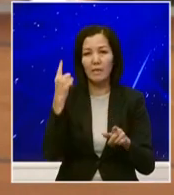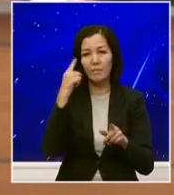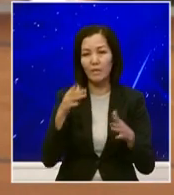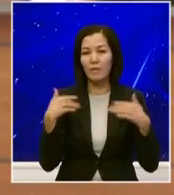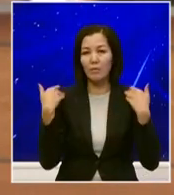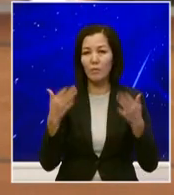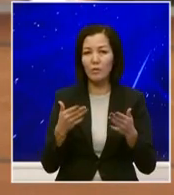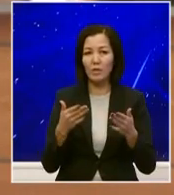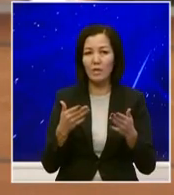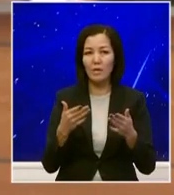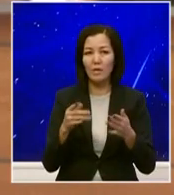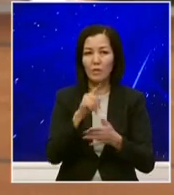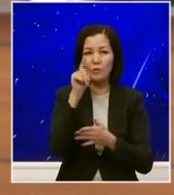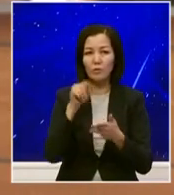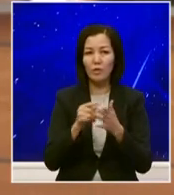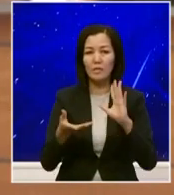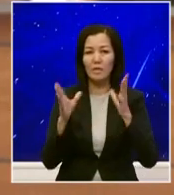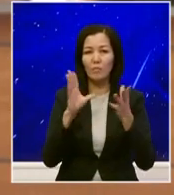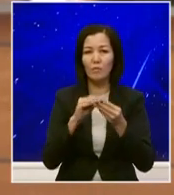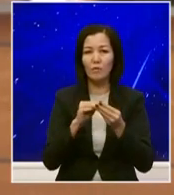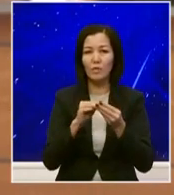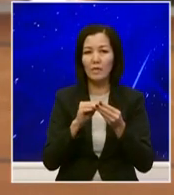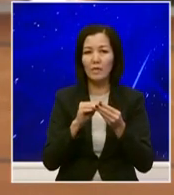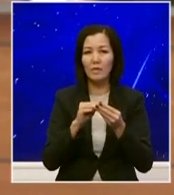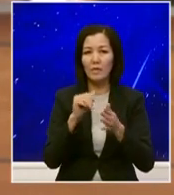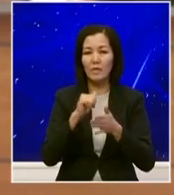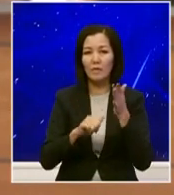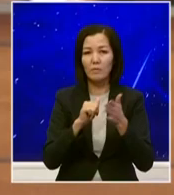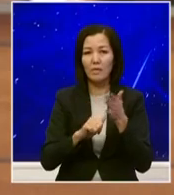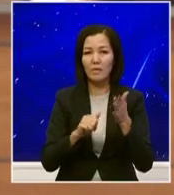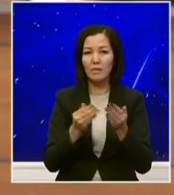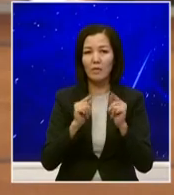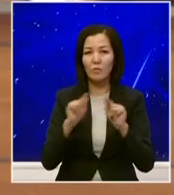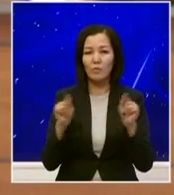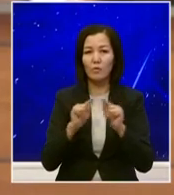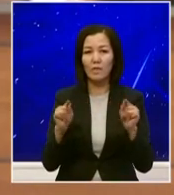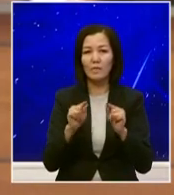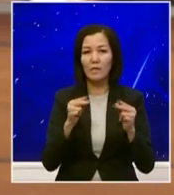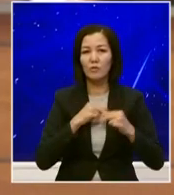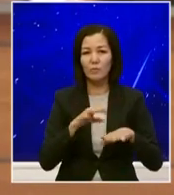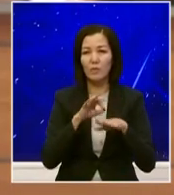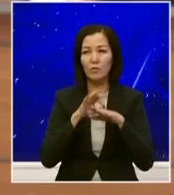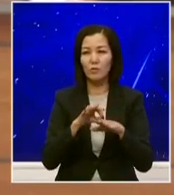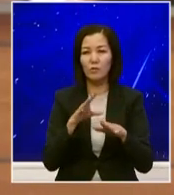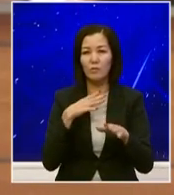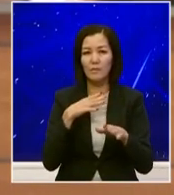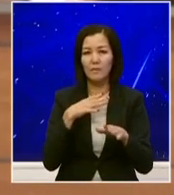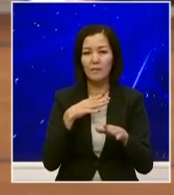бойынша, сол сұраныстар бойынша, сол кемшіліктер бойынша біз бүгін үгіт-насихатымызды әрине